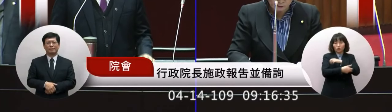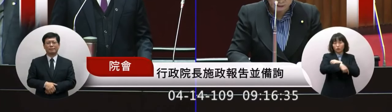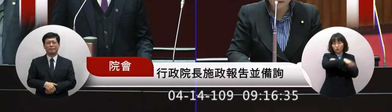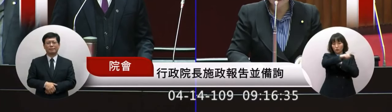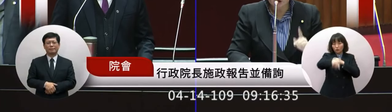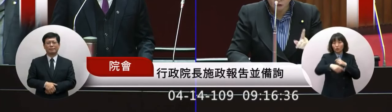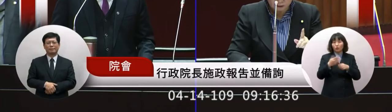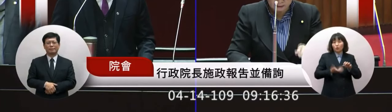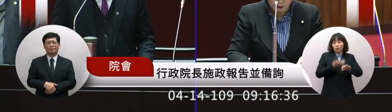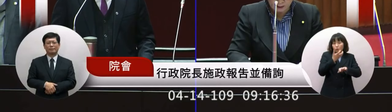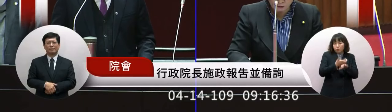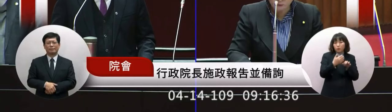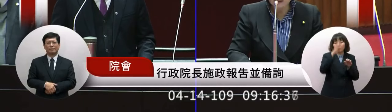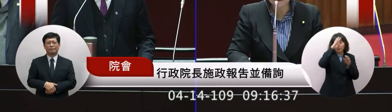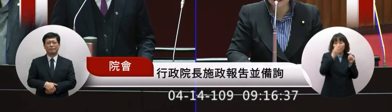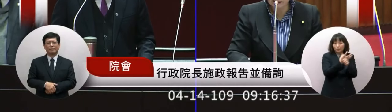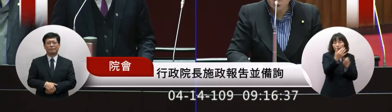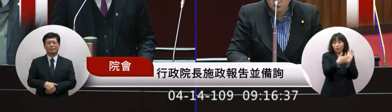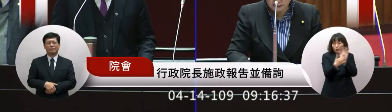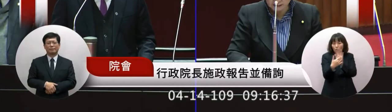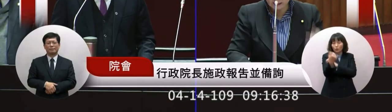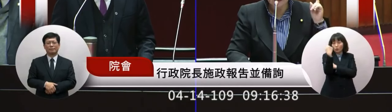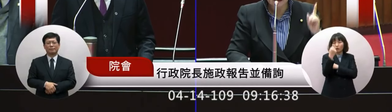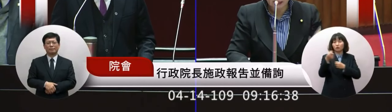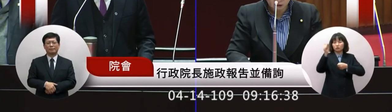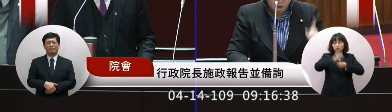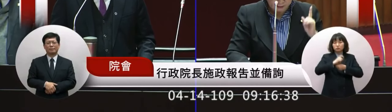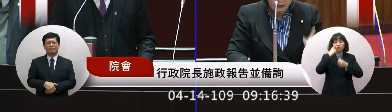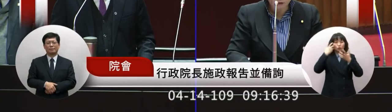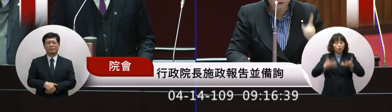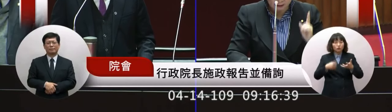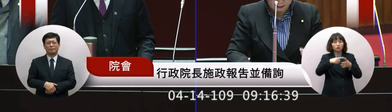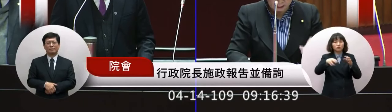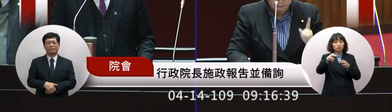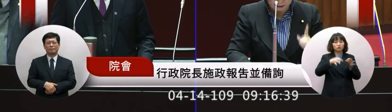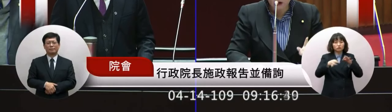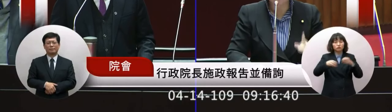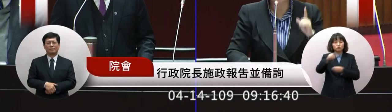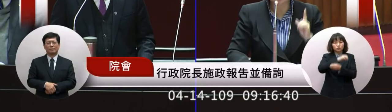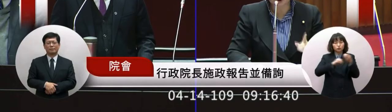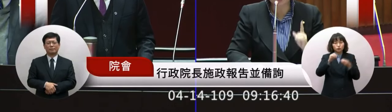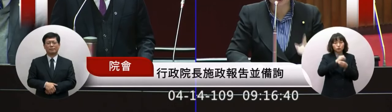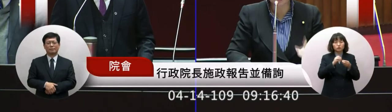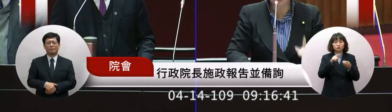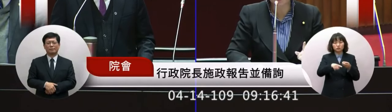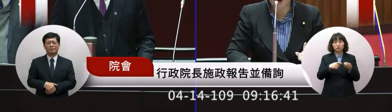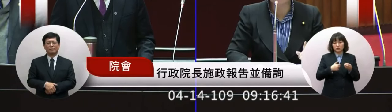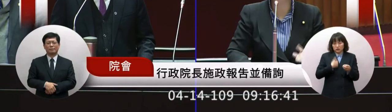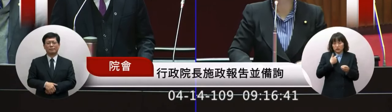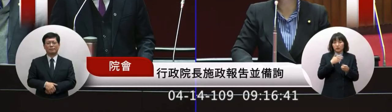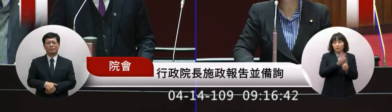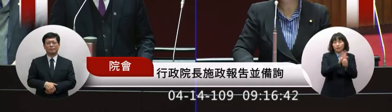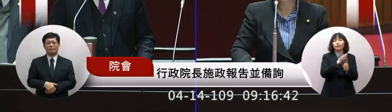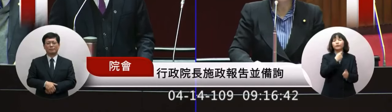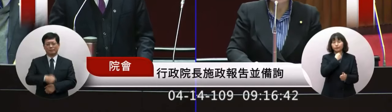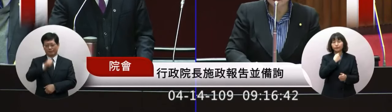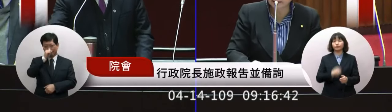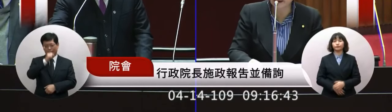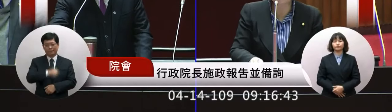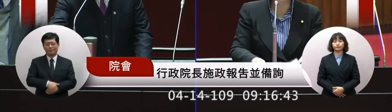疫上的努力，同时要关注经营困难的诊所、药局、医疗机构实质的纾困。